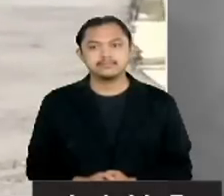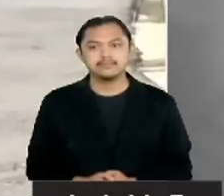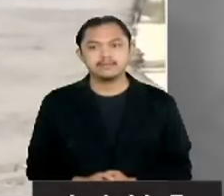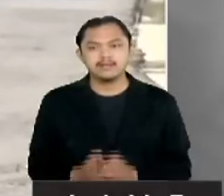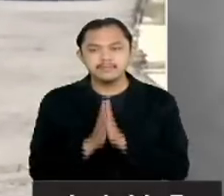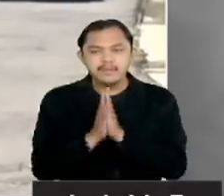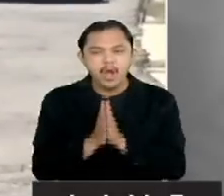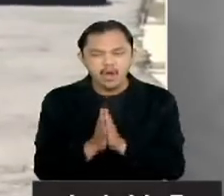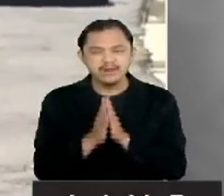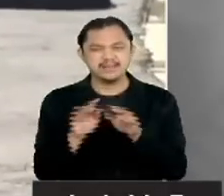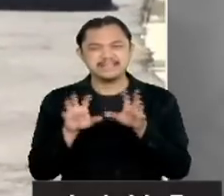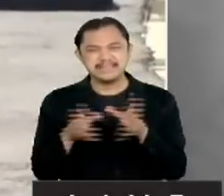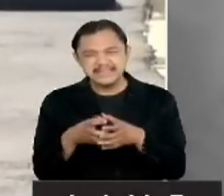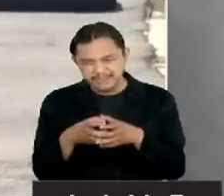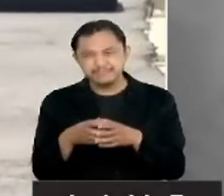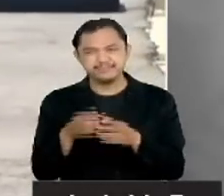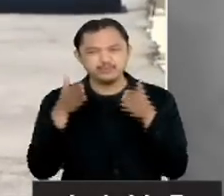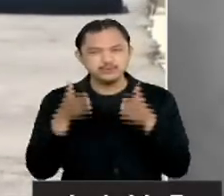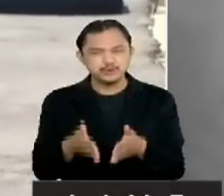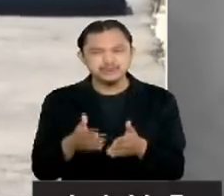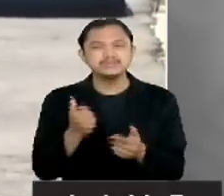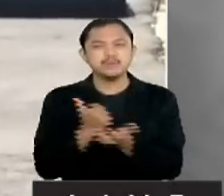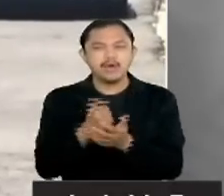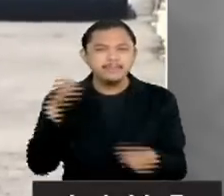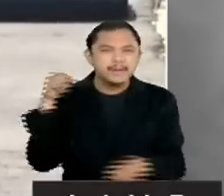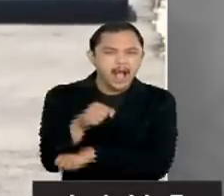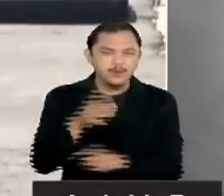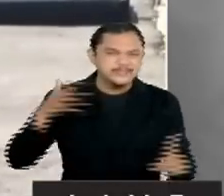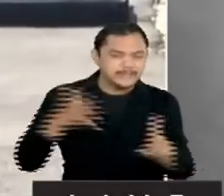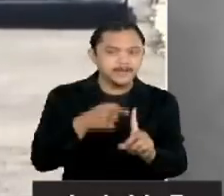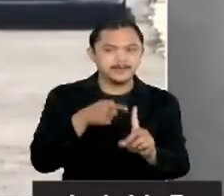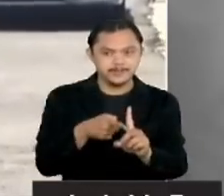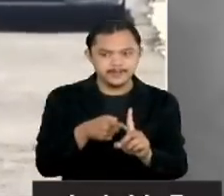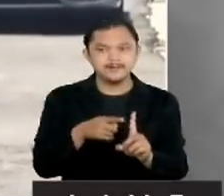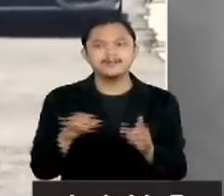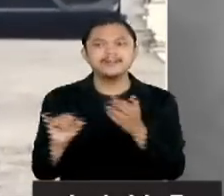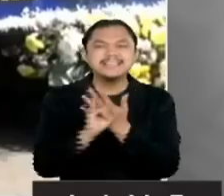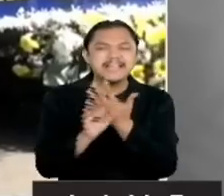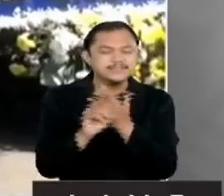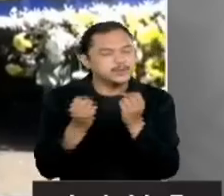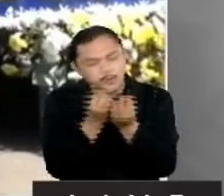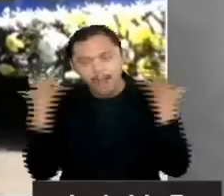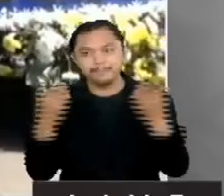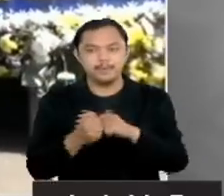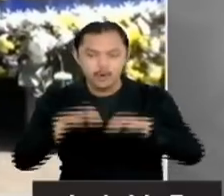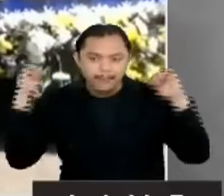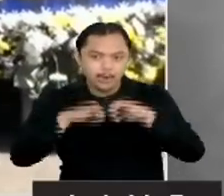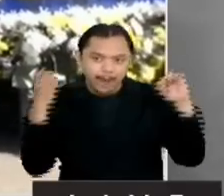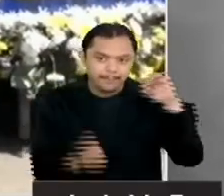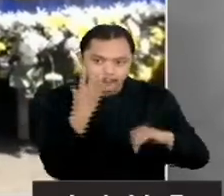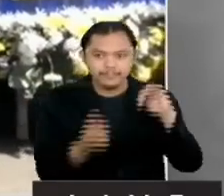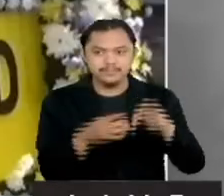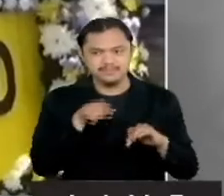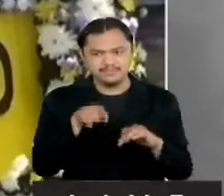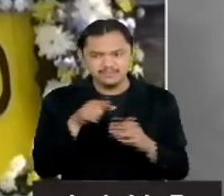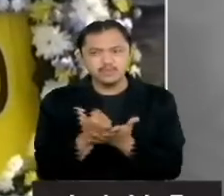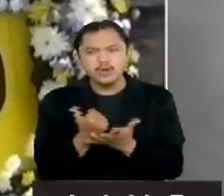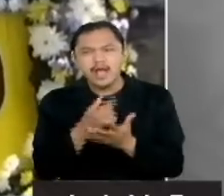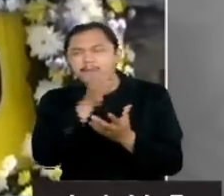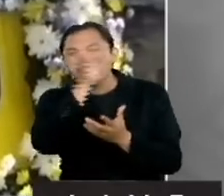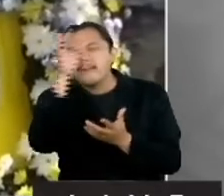dari pelaku. Sehingga kita nanti tinggal akan mengeluarkan DPO dan berusaha menangkap pelakunya nanti.